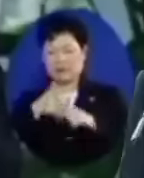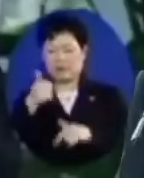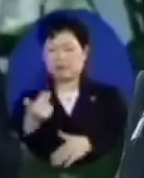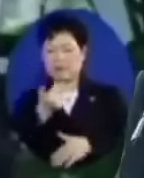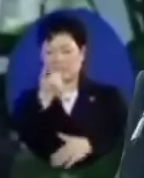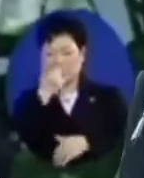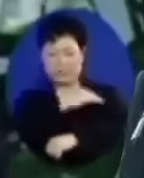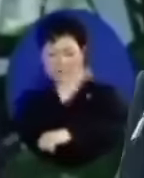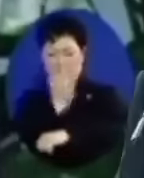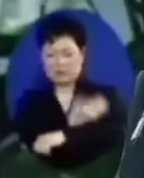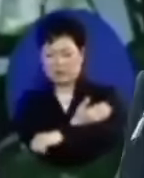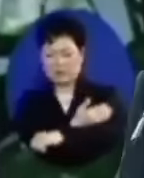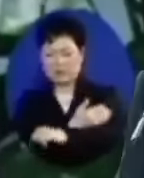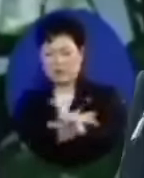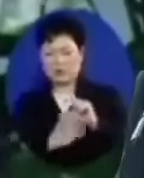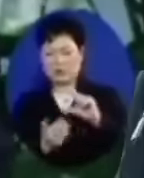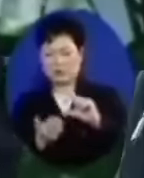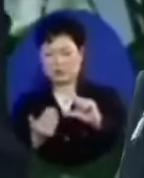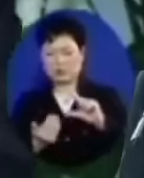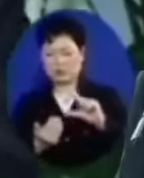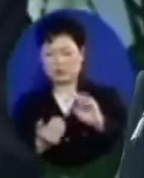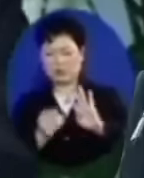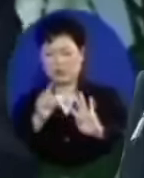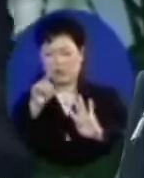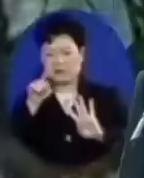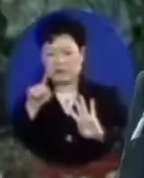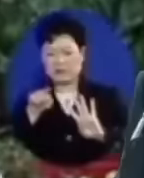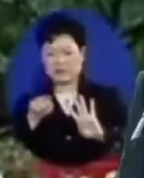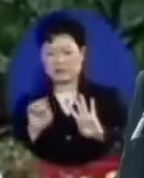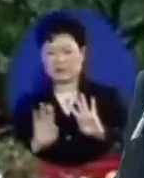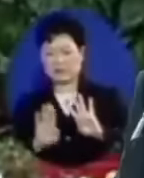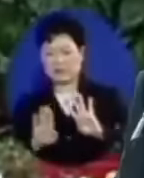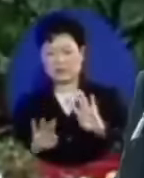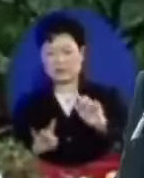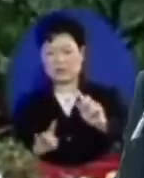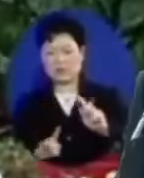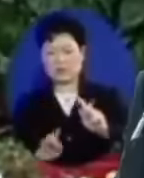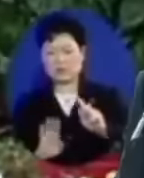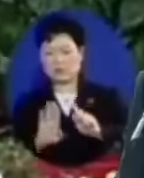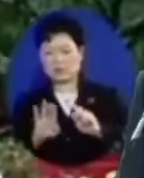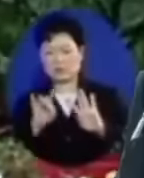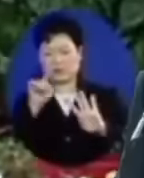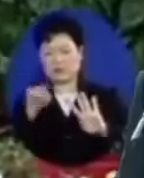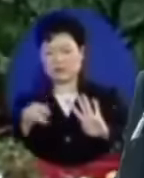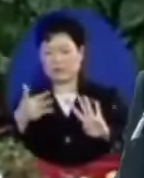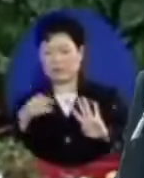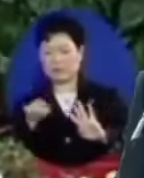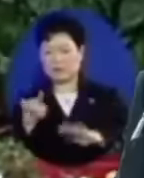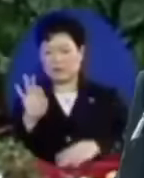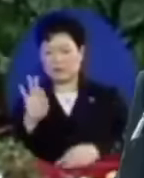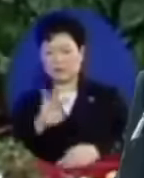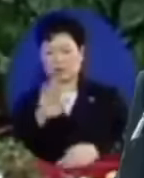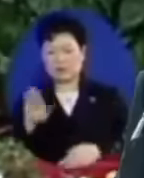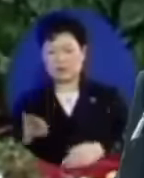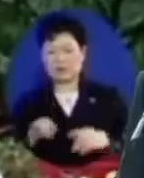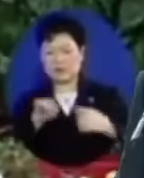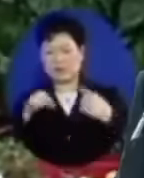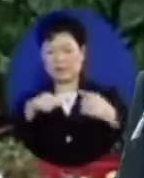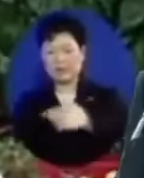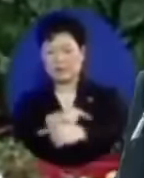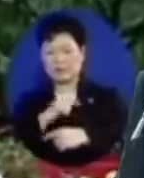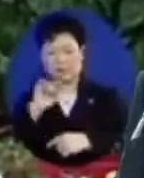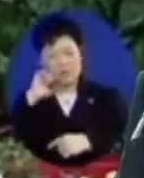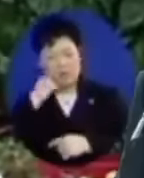생명의 능력을 고린도후서 4장 8절로 10절에 이렇게 말했는데 다 같이 읽어보십시오. 우리가 사방으로 우겨쌈을